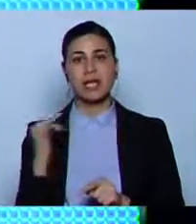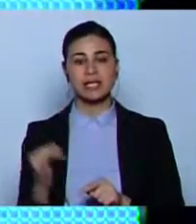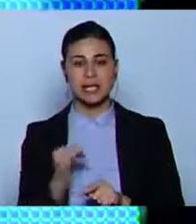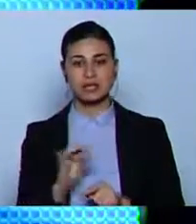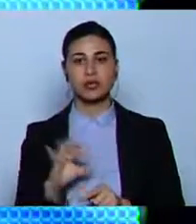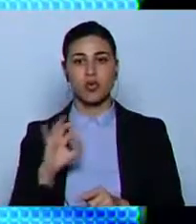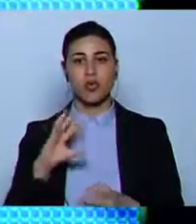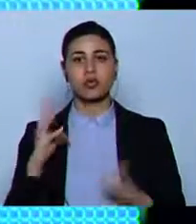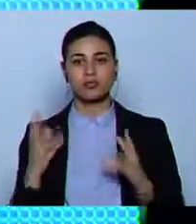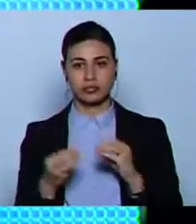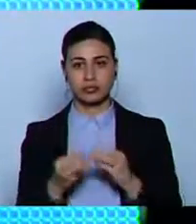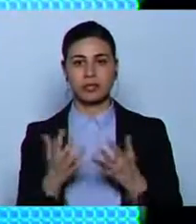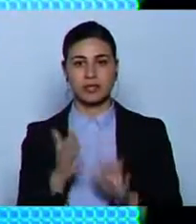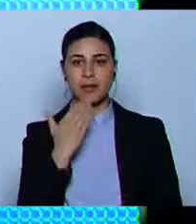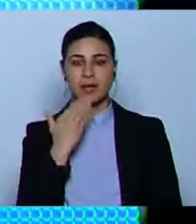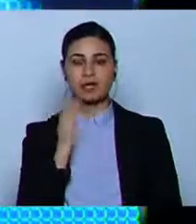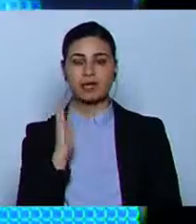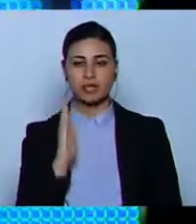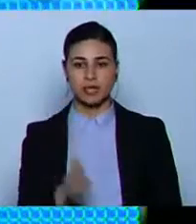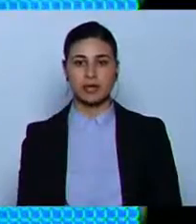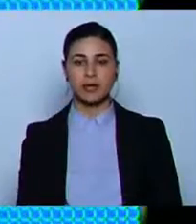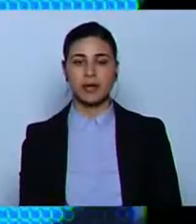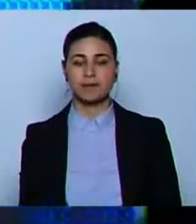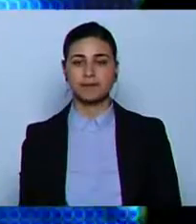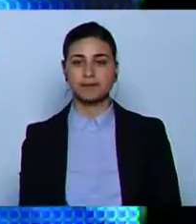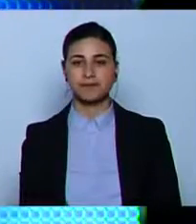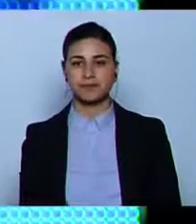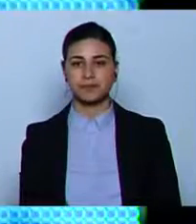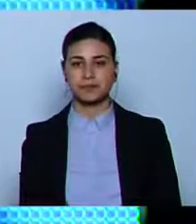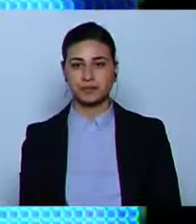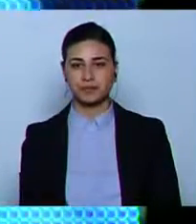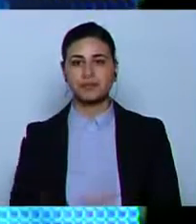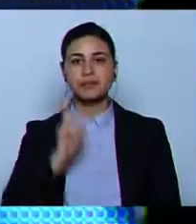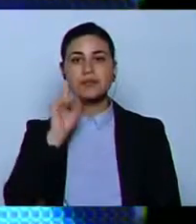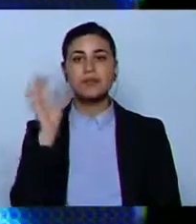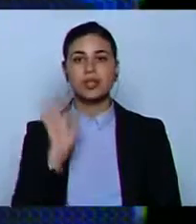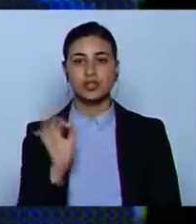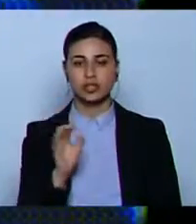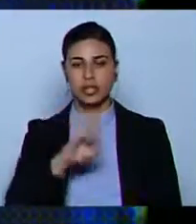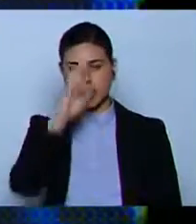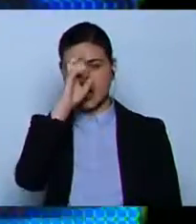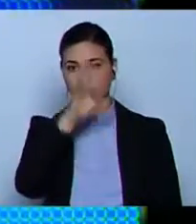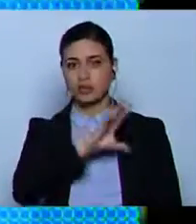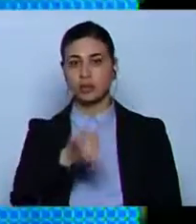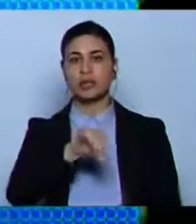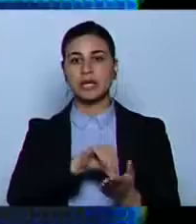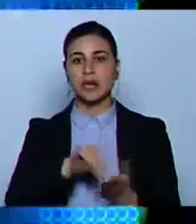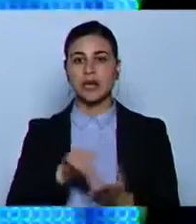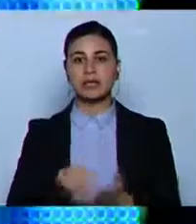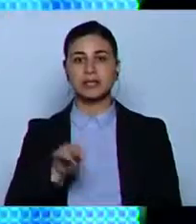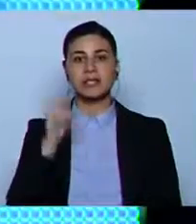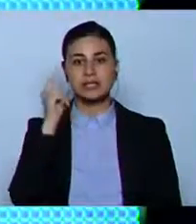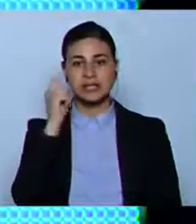ინტერესებზე შეჯერება, მით უფრო მარტივია. აი ხშირად ხელისუფლების წარმომადგენლებისგან ისმის